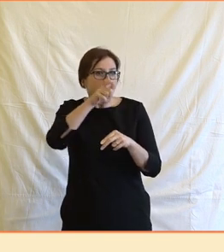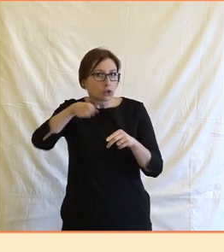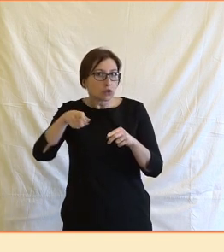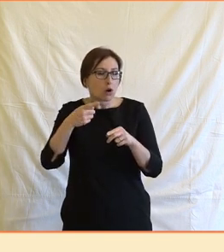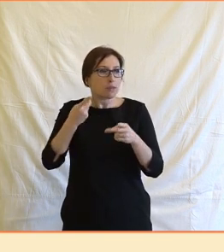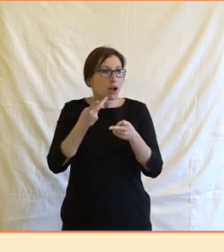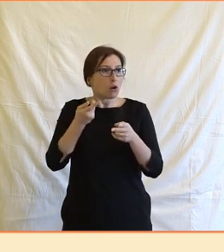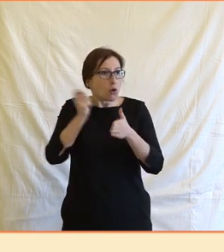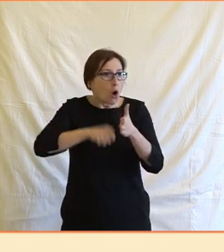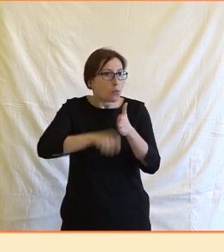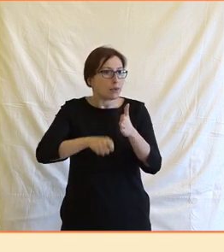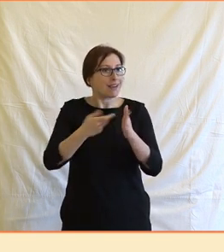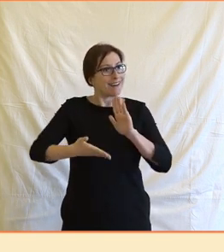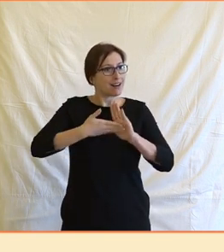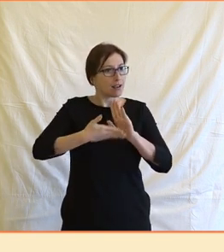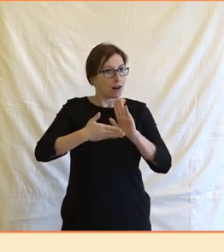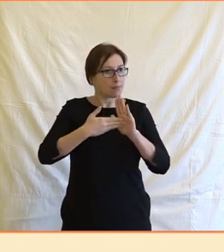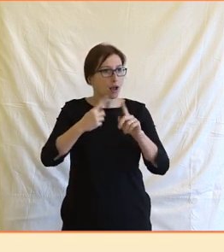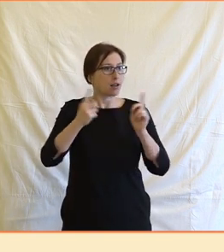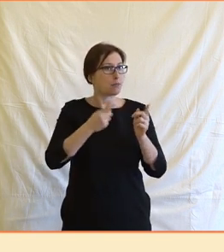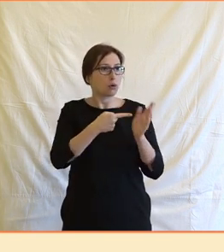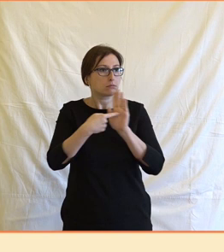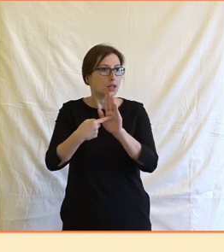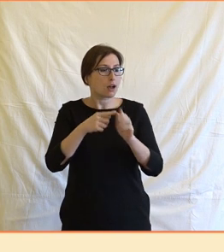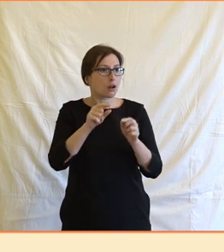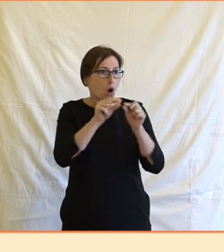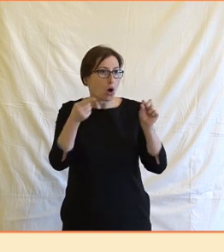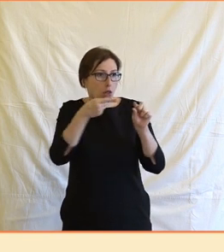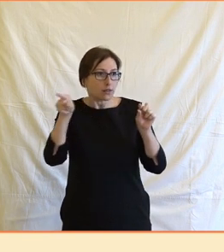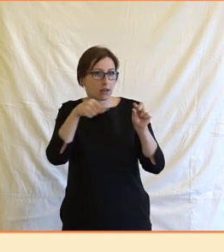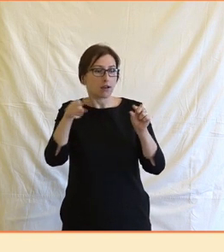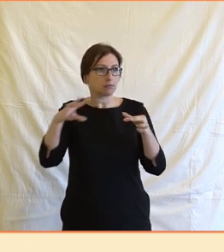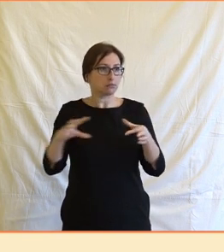ke konzumování obsahu, nebo také